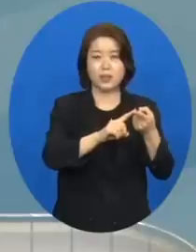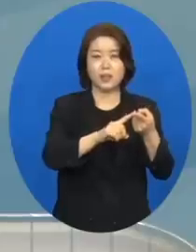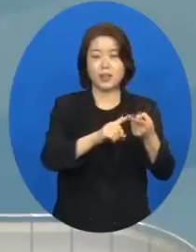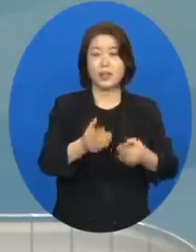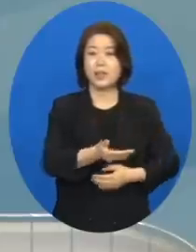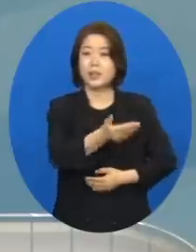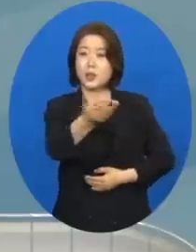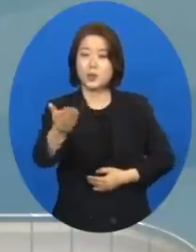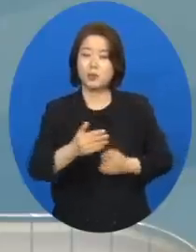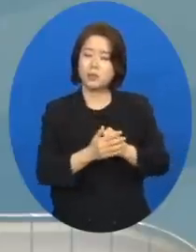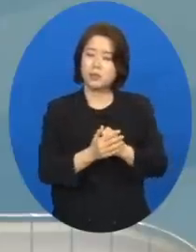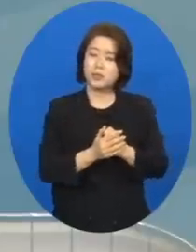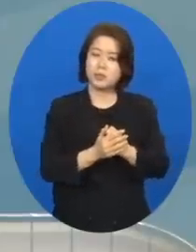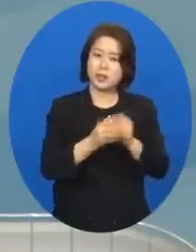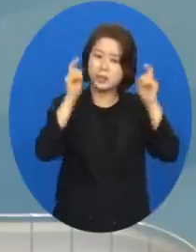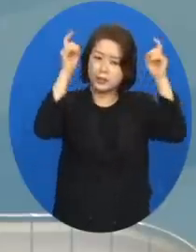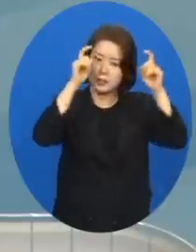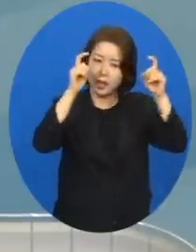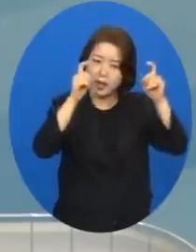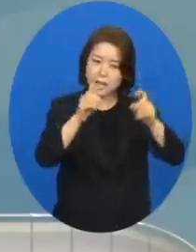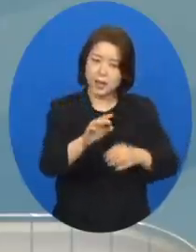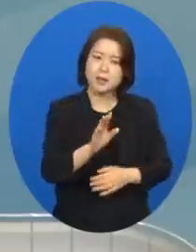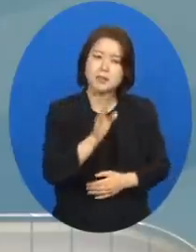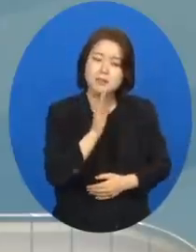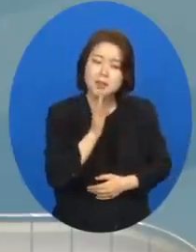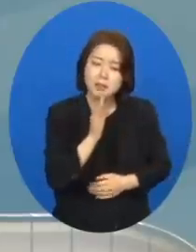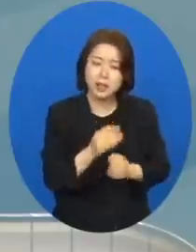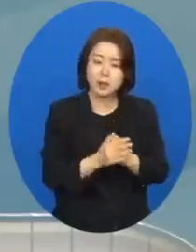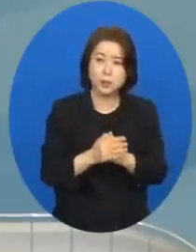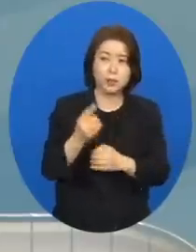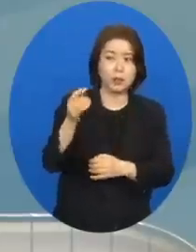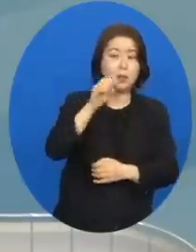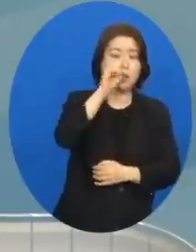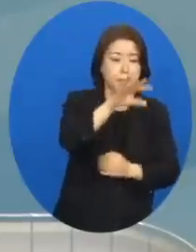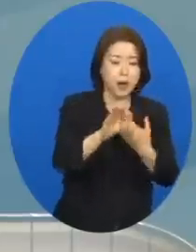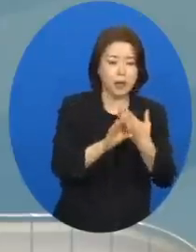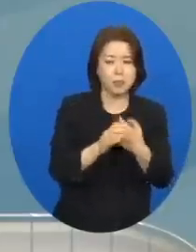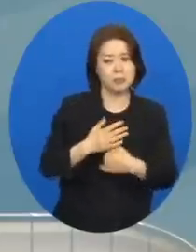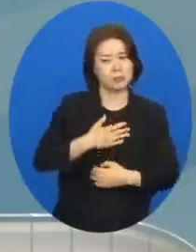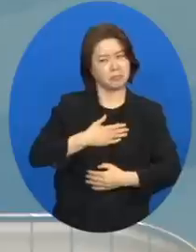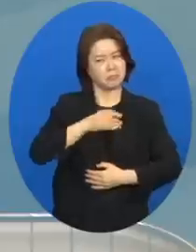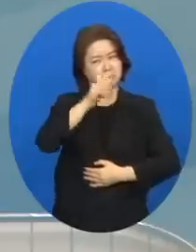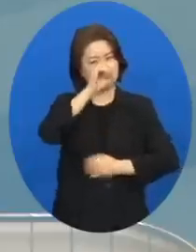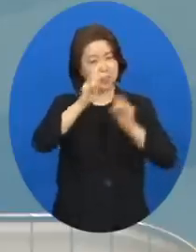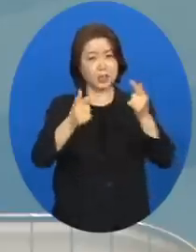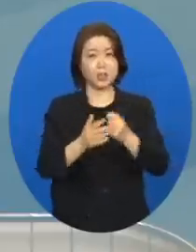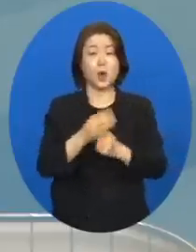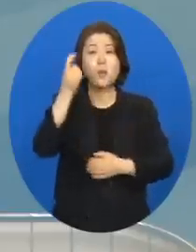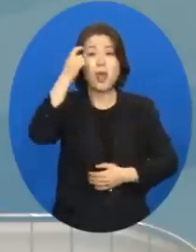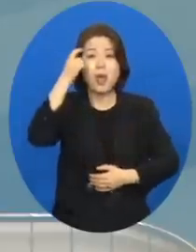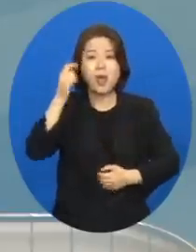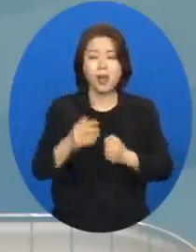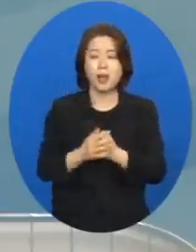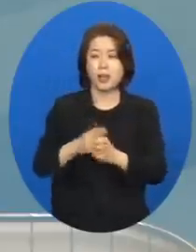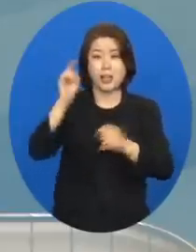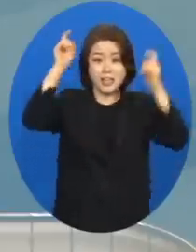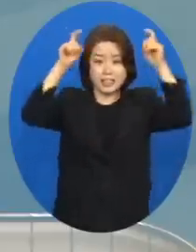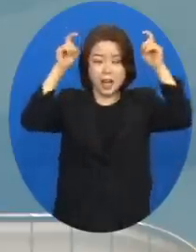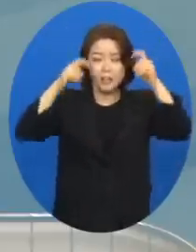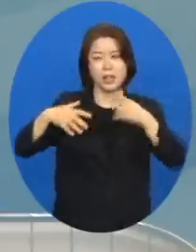여러분이 양이라고 하면 그렇게 썩 기분 좋은 말은 아닐 겁니다. 약하다는 상징적인 의미가